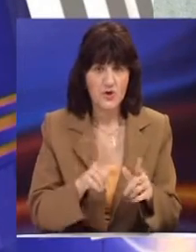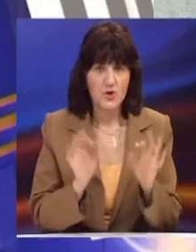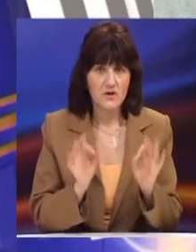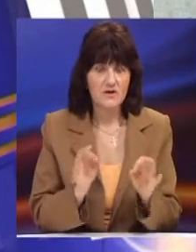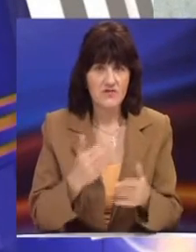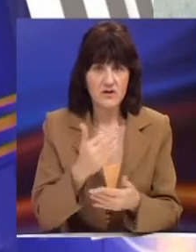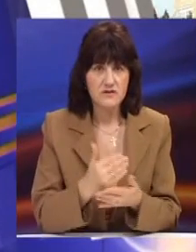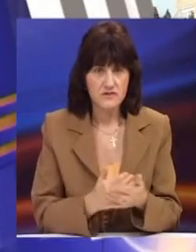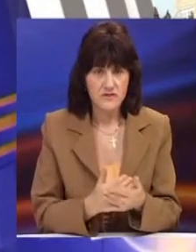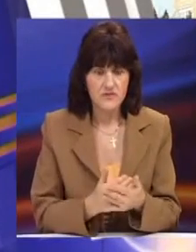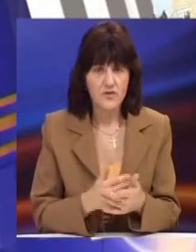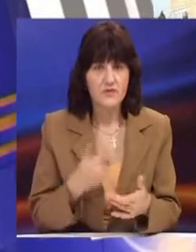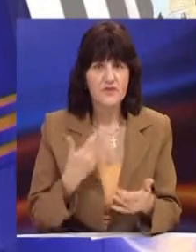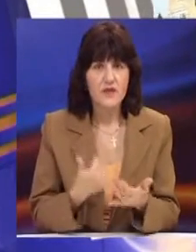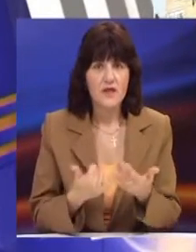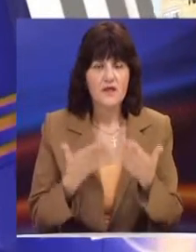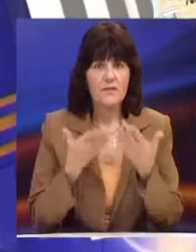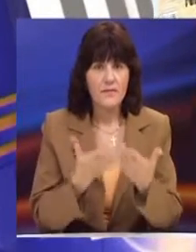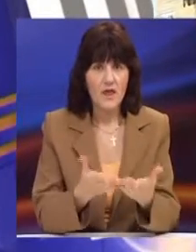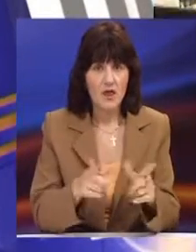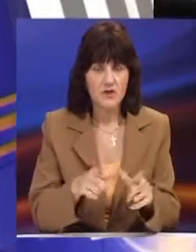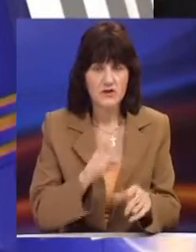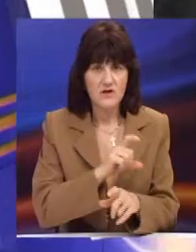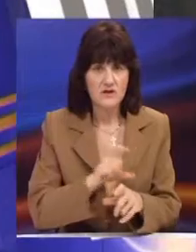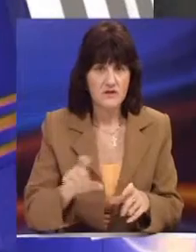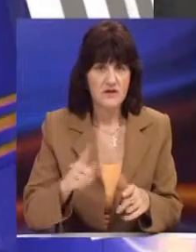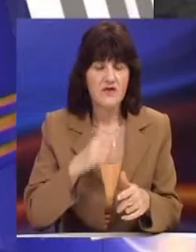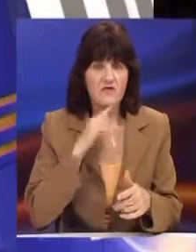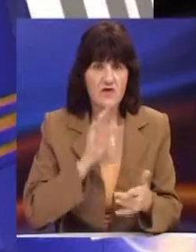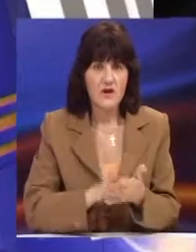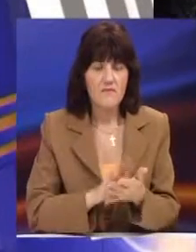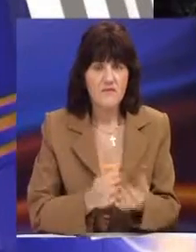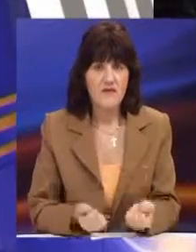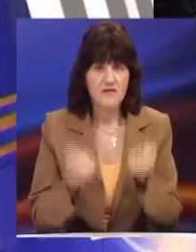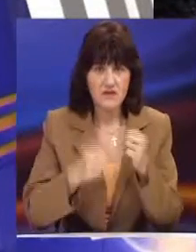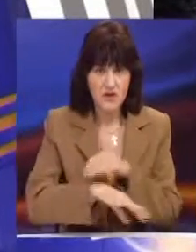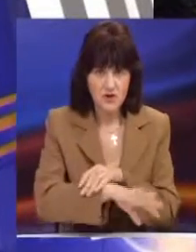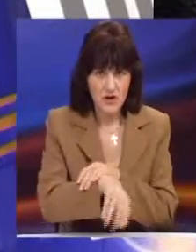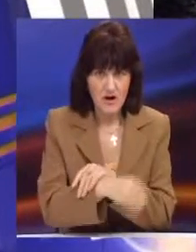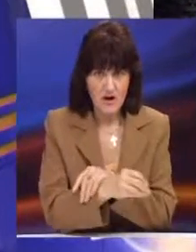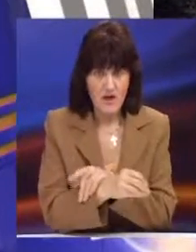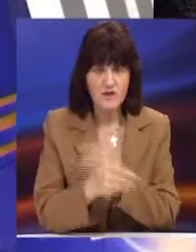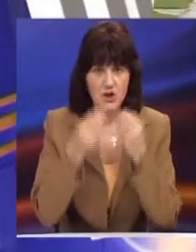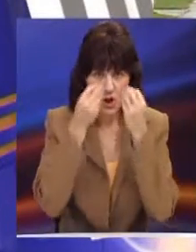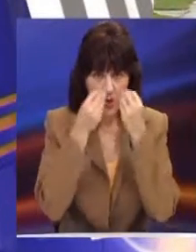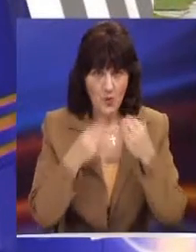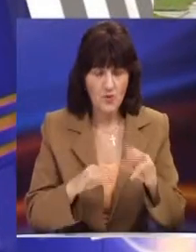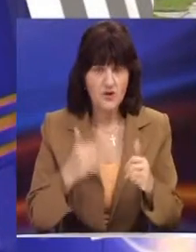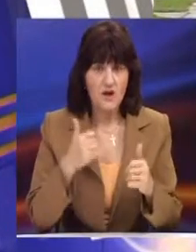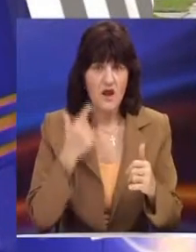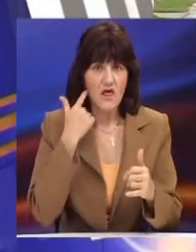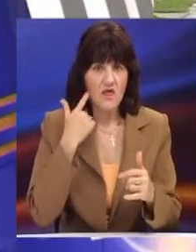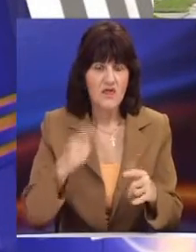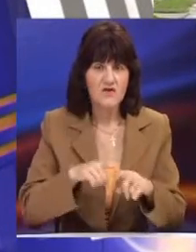kvalifikaciji krivičnog dela. Tako da je predloženo da se krivično delo kvalifikuje kao teška krađa, uništenje ili oštećenje